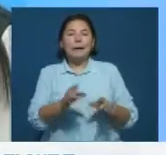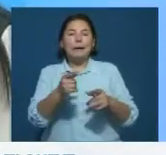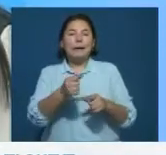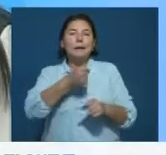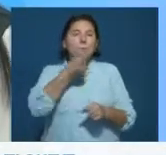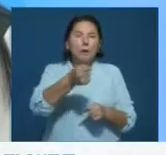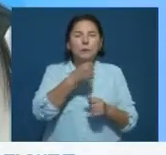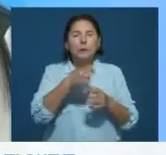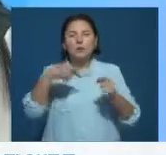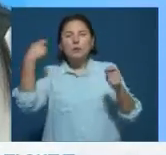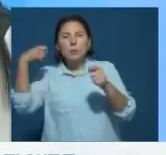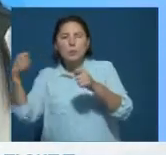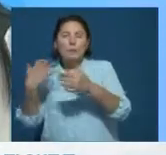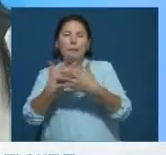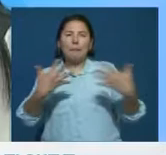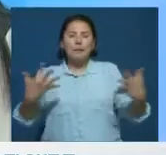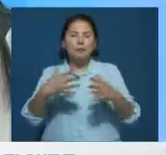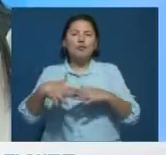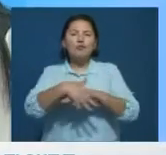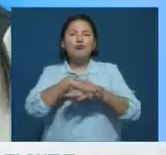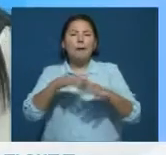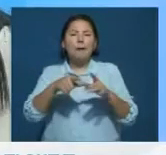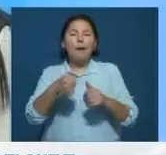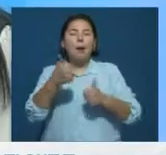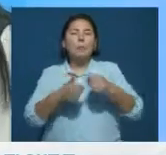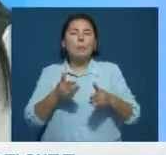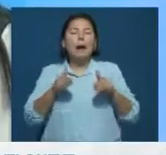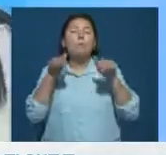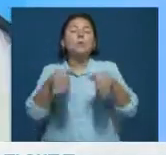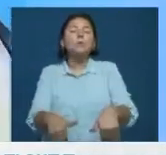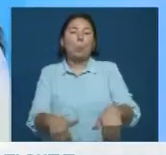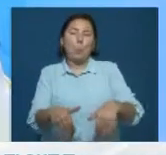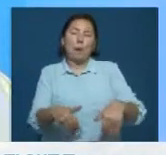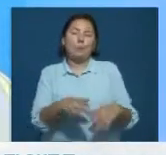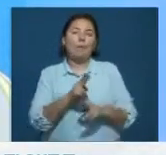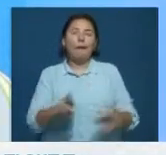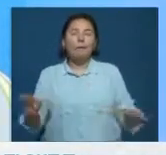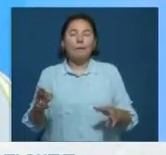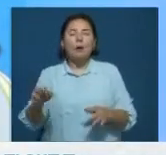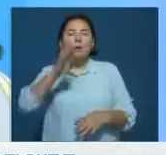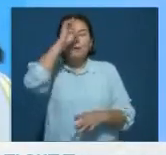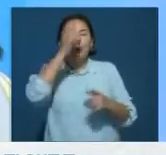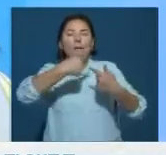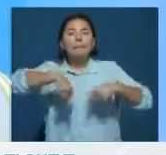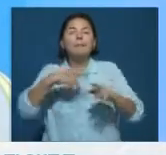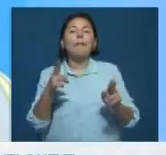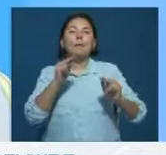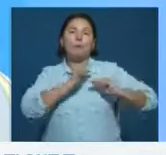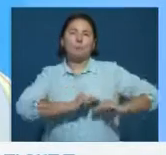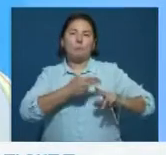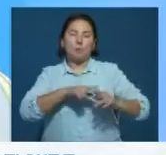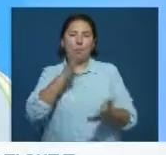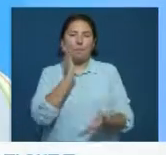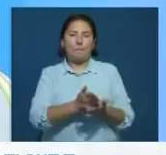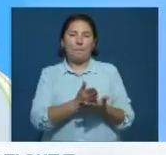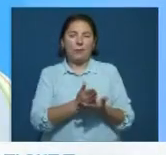репортажи, сюжеты из числа конкурсантов, как они поступают, то есть госорганы как работают по данному